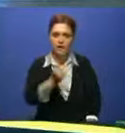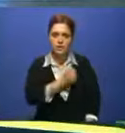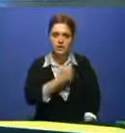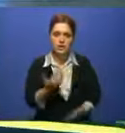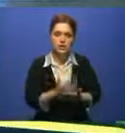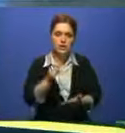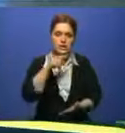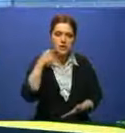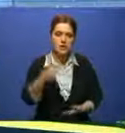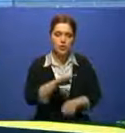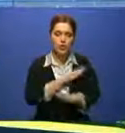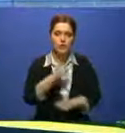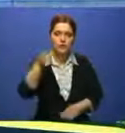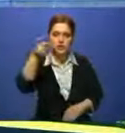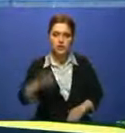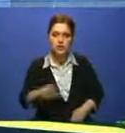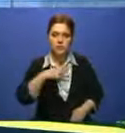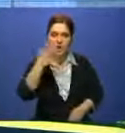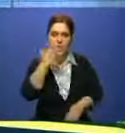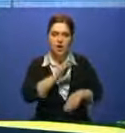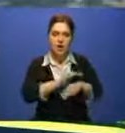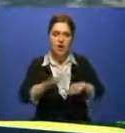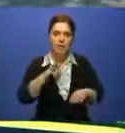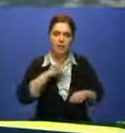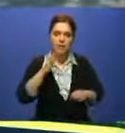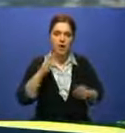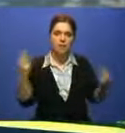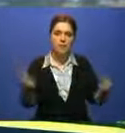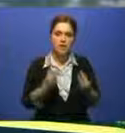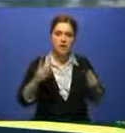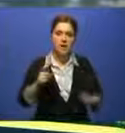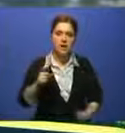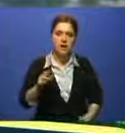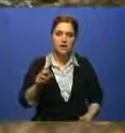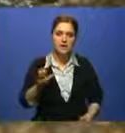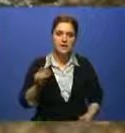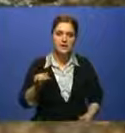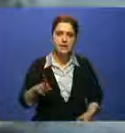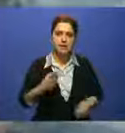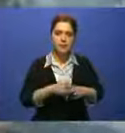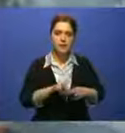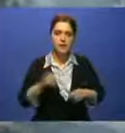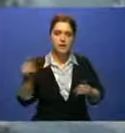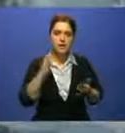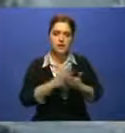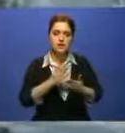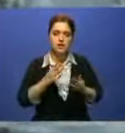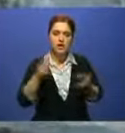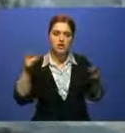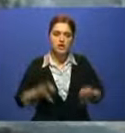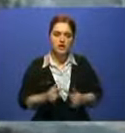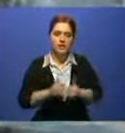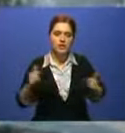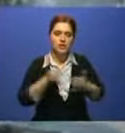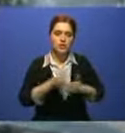Новости из России. Скончались еще 2 человека, получившие ожоги в результате природного пожара в Хакасии. Таким образом, число жертв стихии возросло